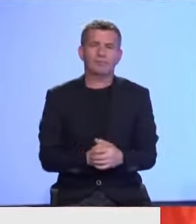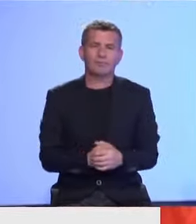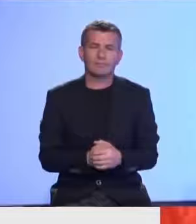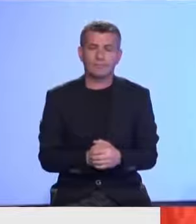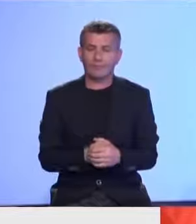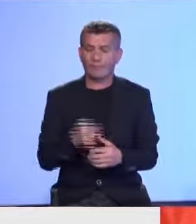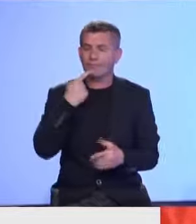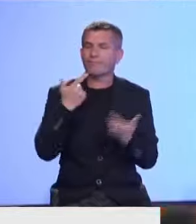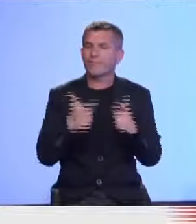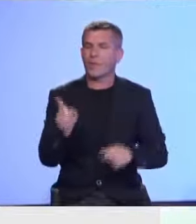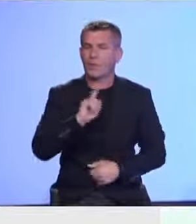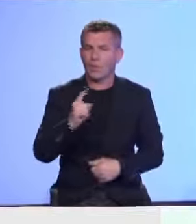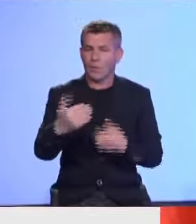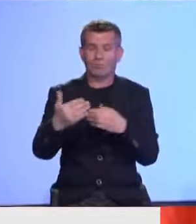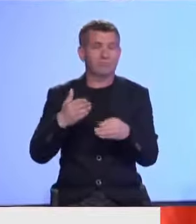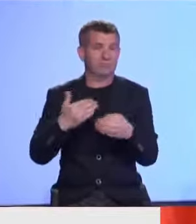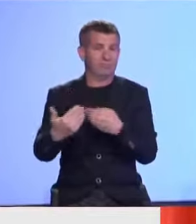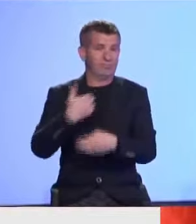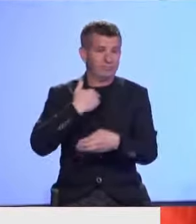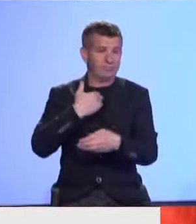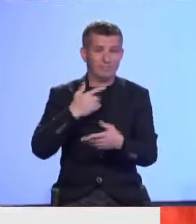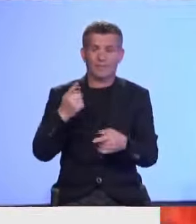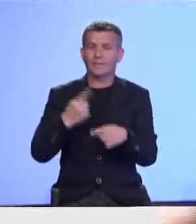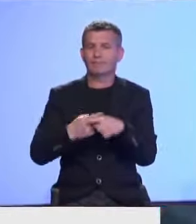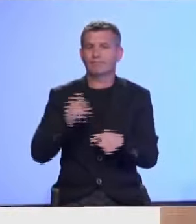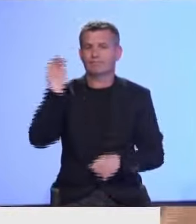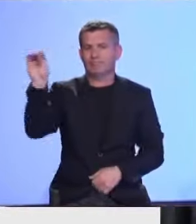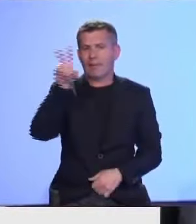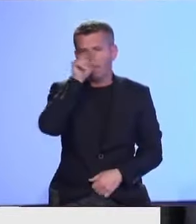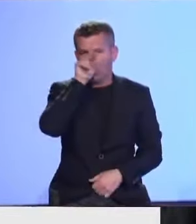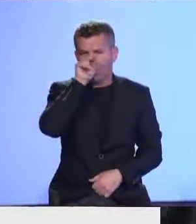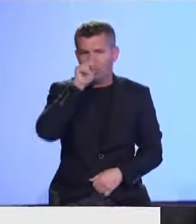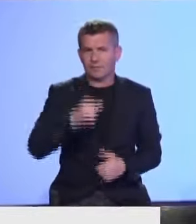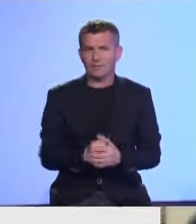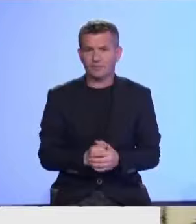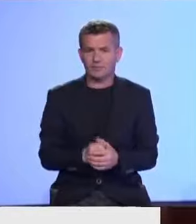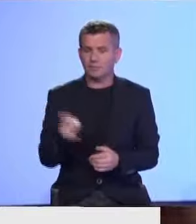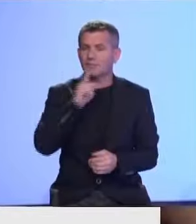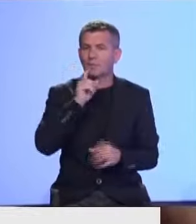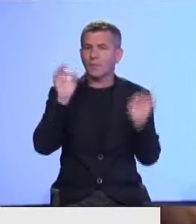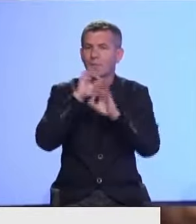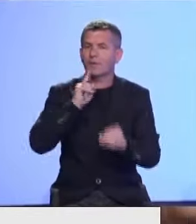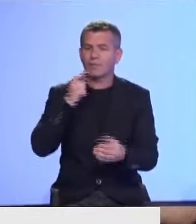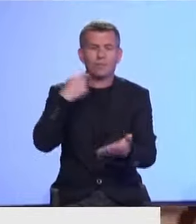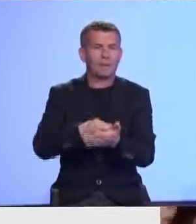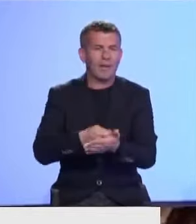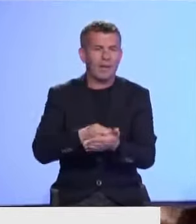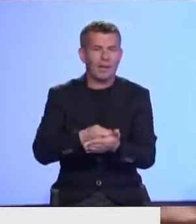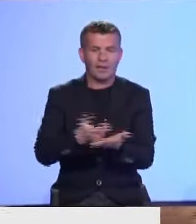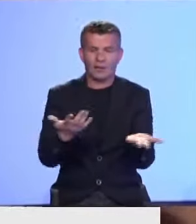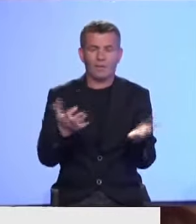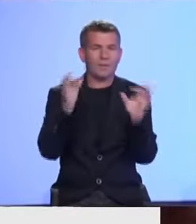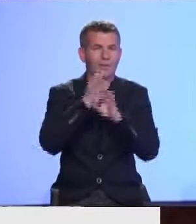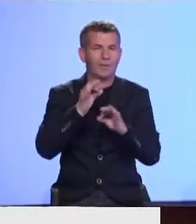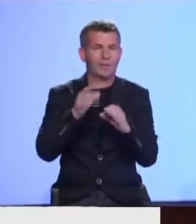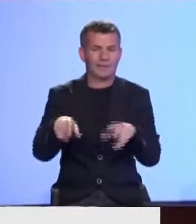Pasi nuk u lejua të dalë, Krasniqi ftoi edhe policinë. Latë mua në kuqë që së pagu për Universitetit Prishtinës. Nuk ishtë tim që